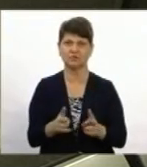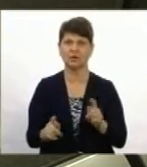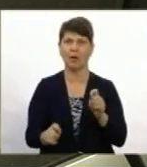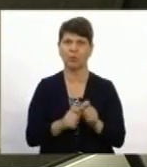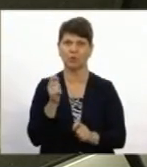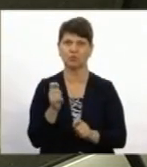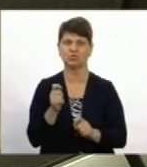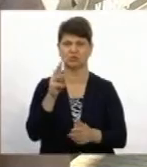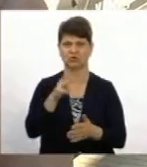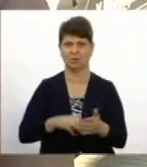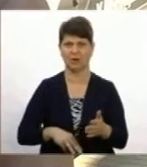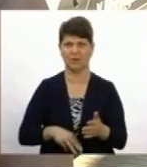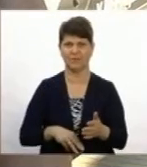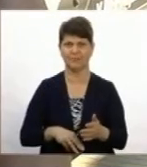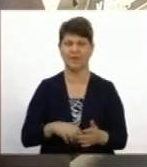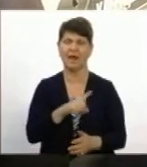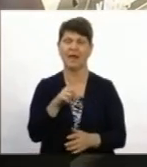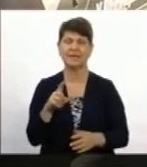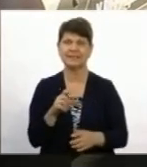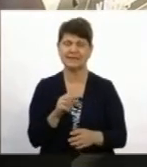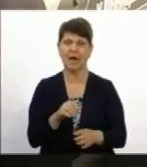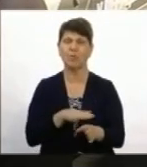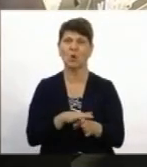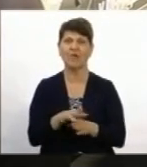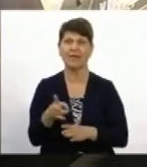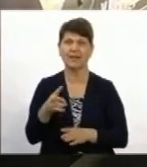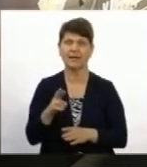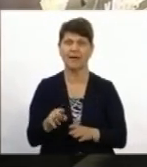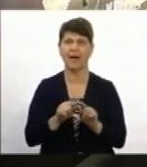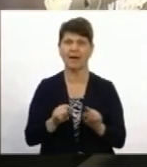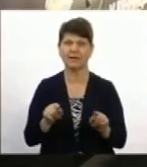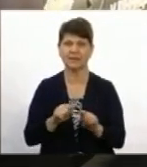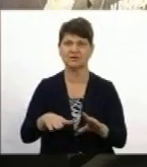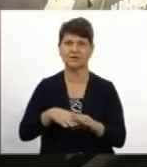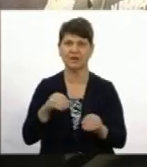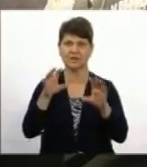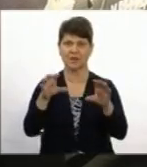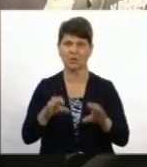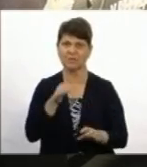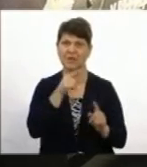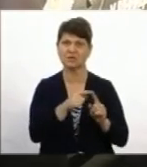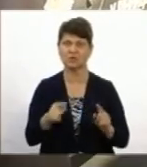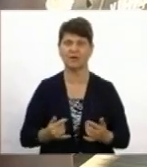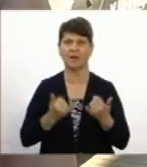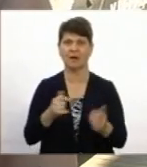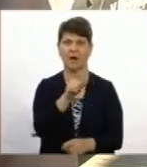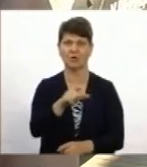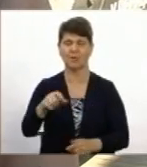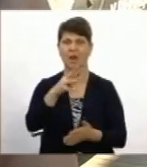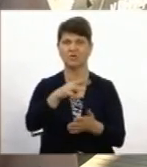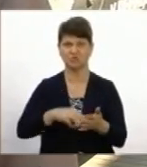їм загрожує штраф. За проведення передвиборної агітації поза встановленими законодавством строками для громадян передбачено